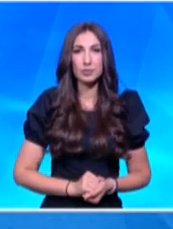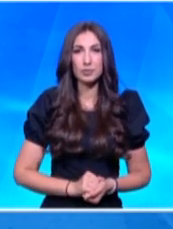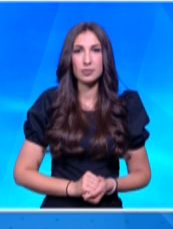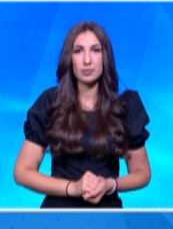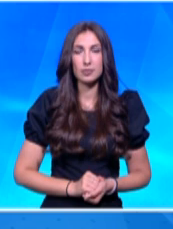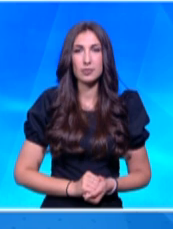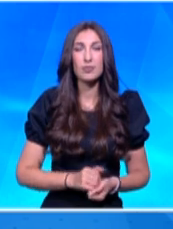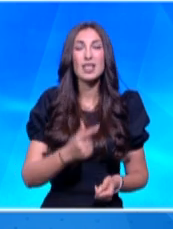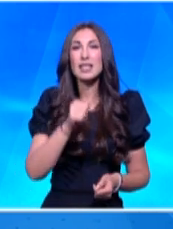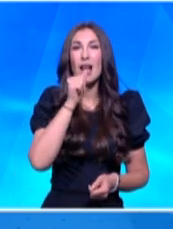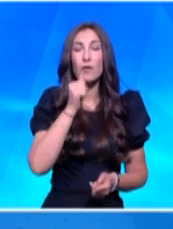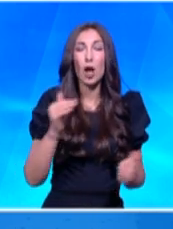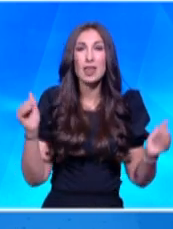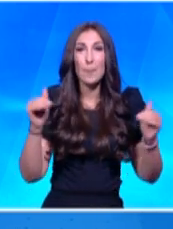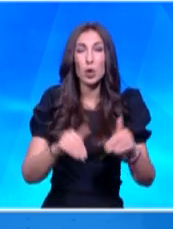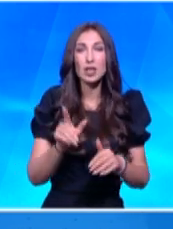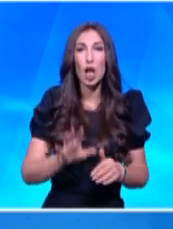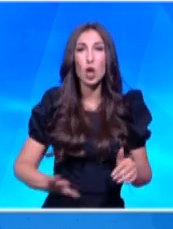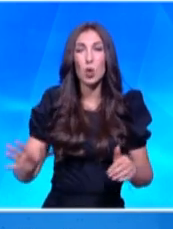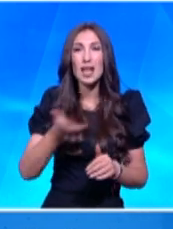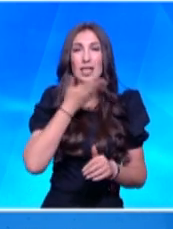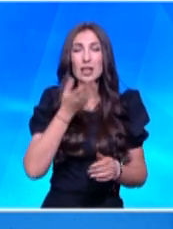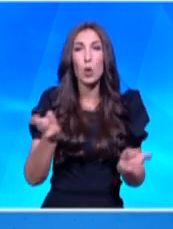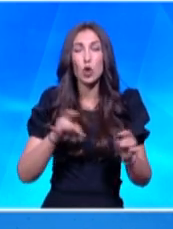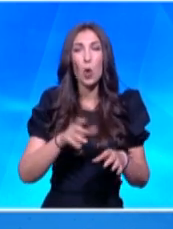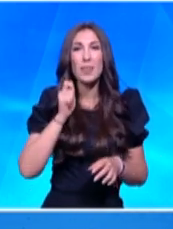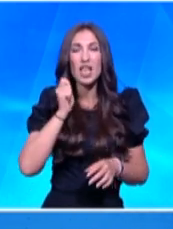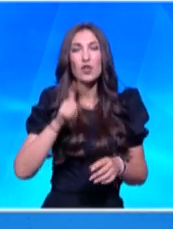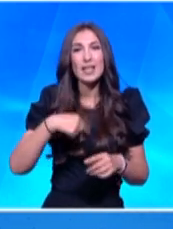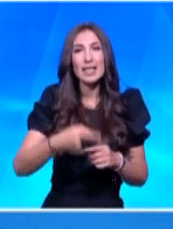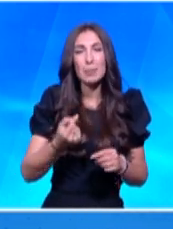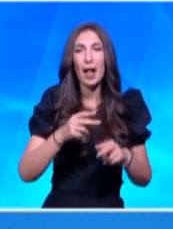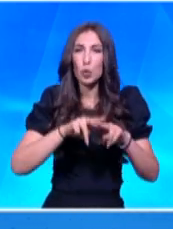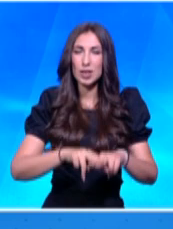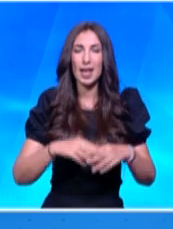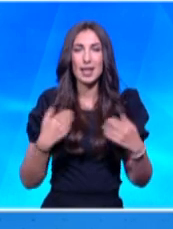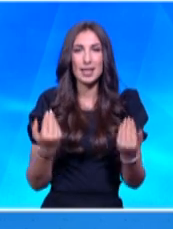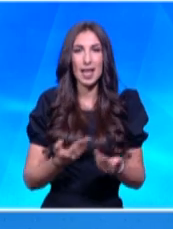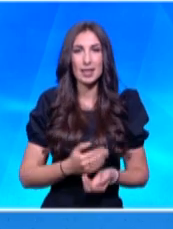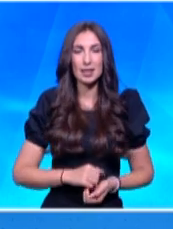Заводния апокалипсис на юг. Разказваме отново на живо след малко в емисията. Останете с нас.